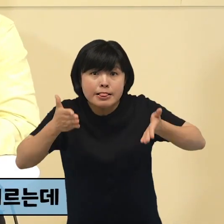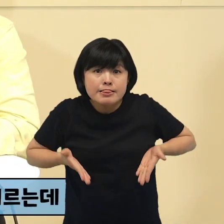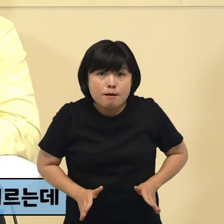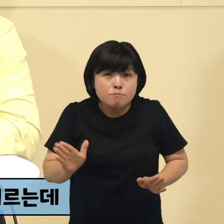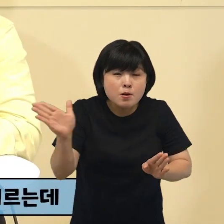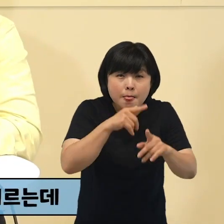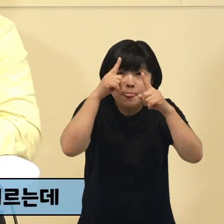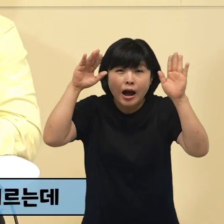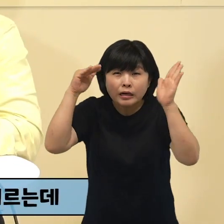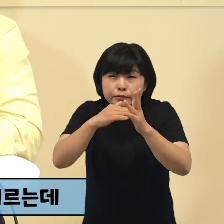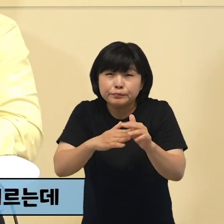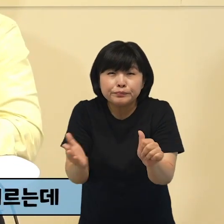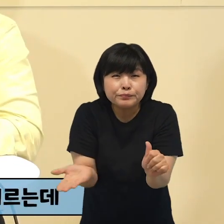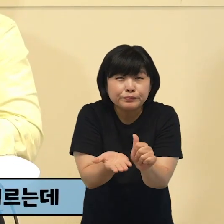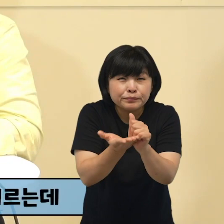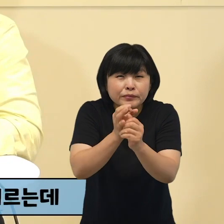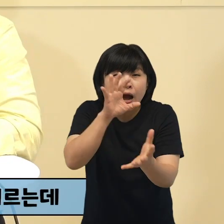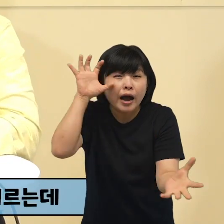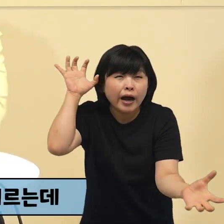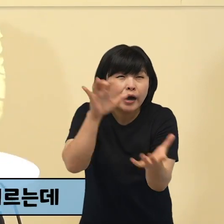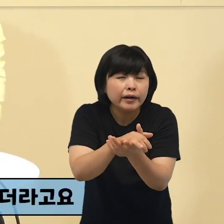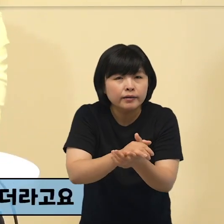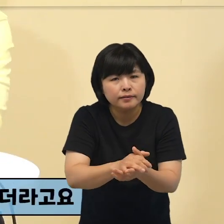아이를 낳아서부터 대학생 때까지